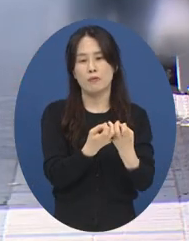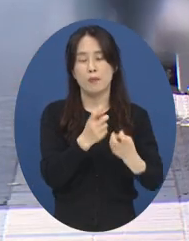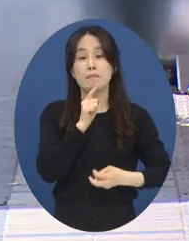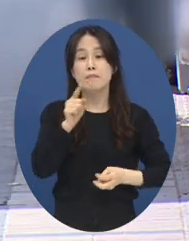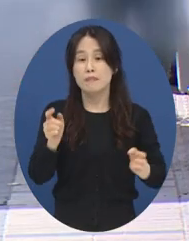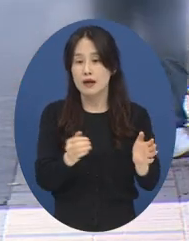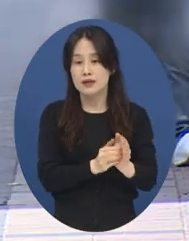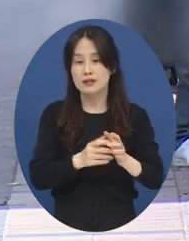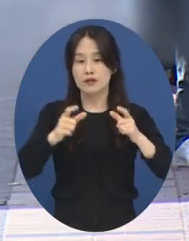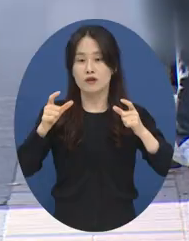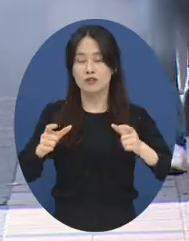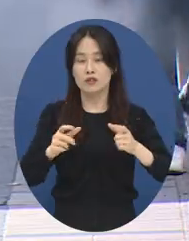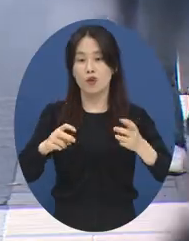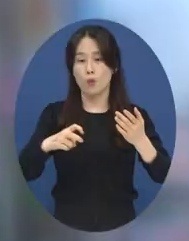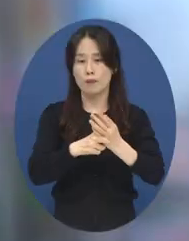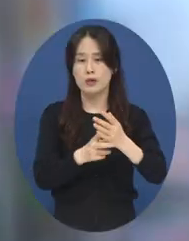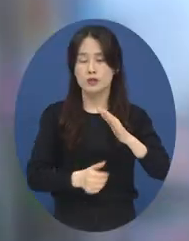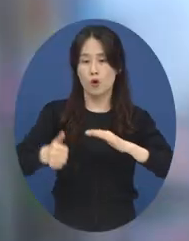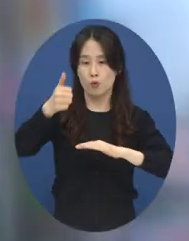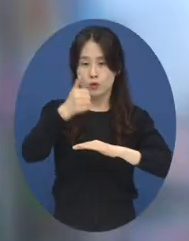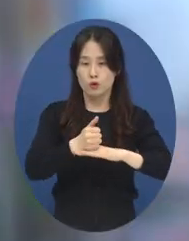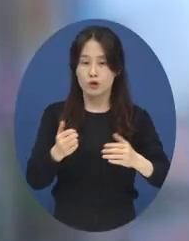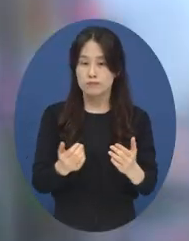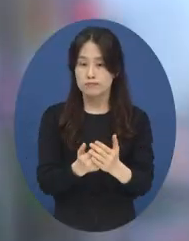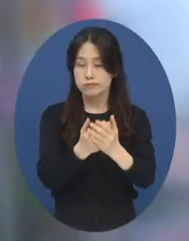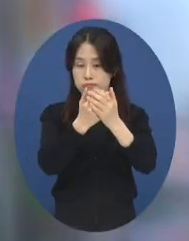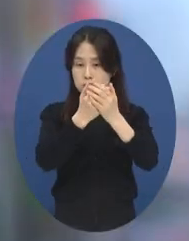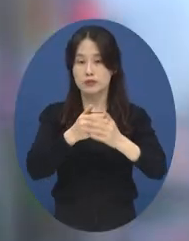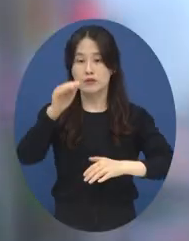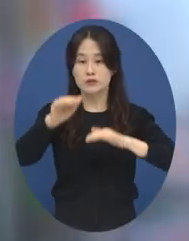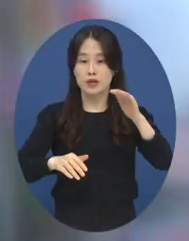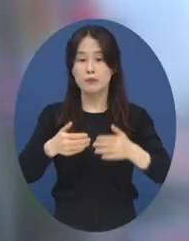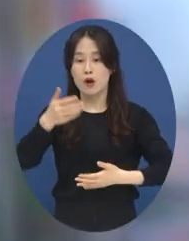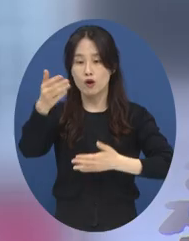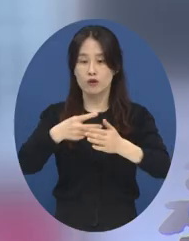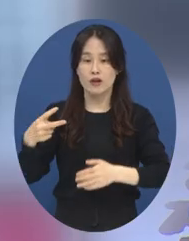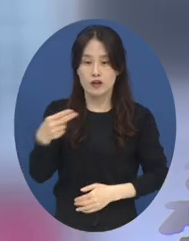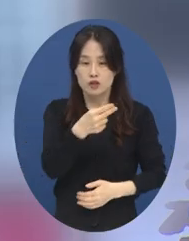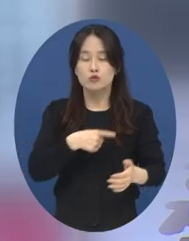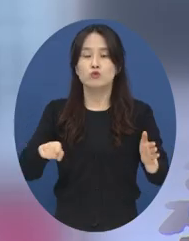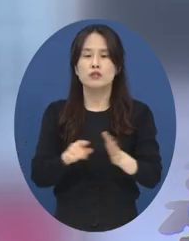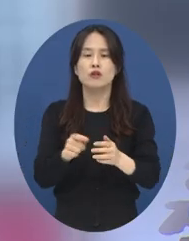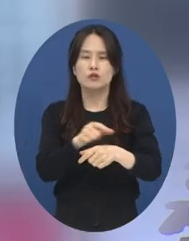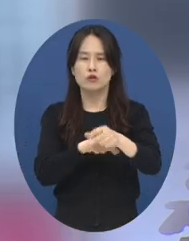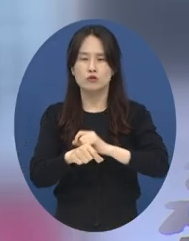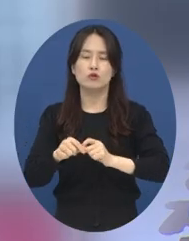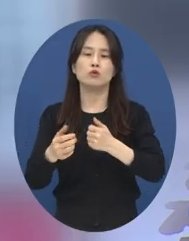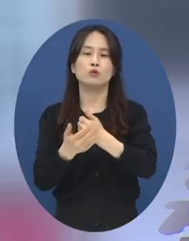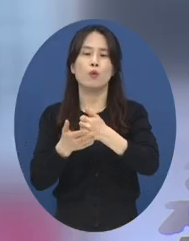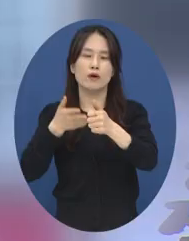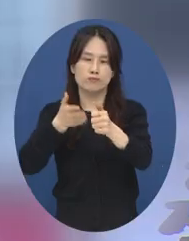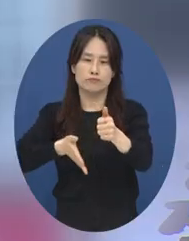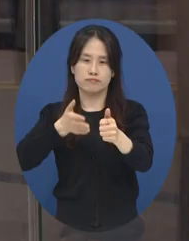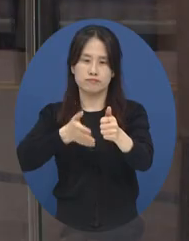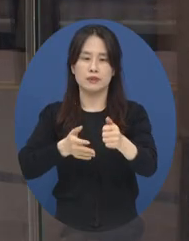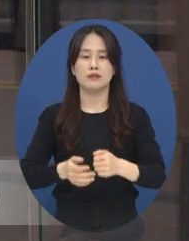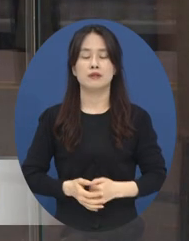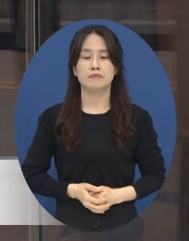언급하며 지역화폐의 성공적인 활성화와 차별거래 근절을 위한 상인들의 적극적 협조도